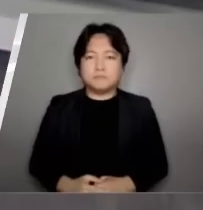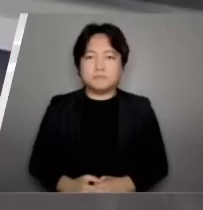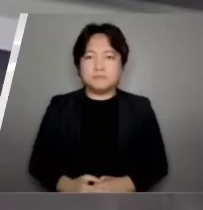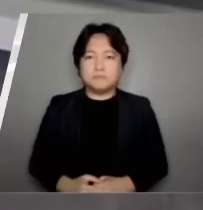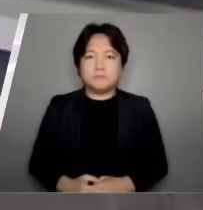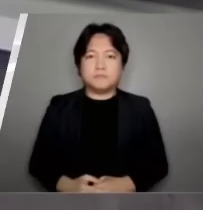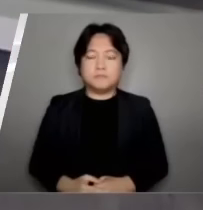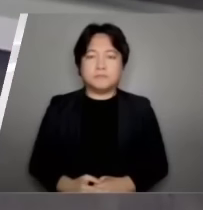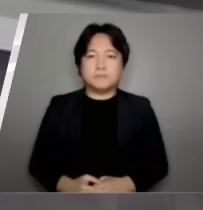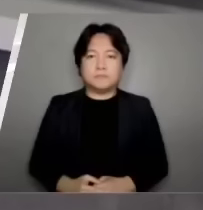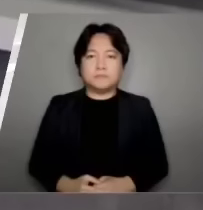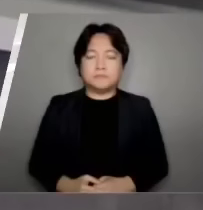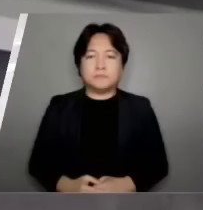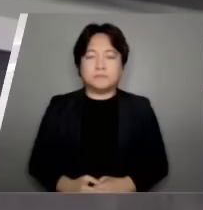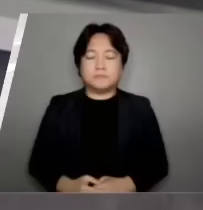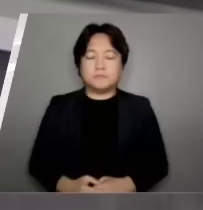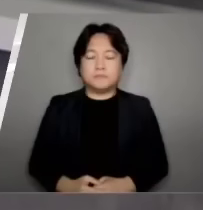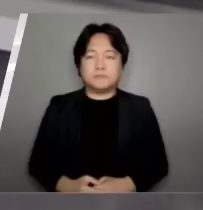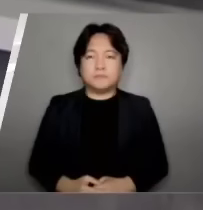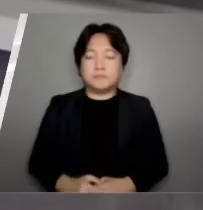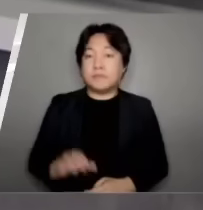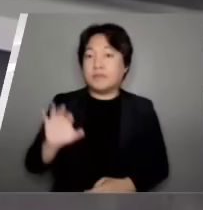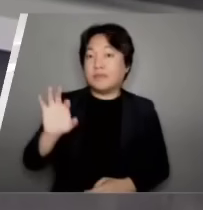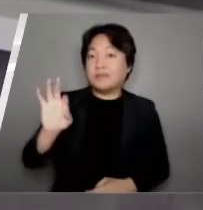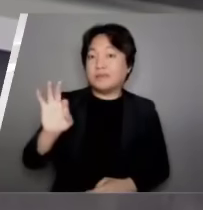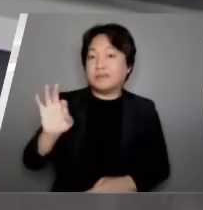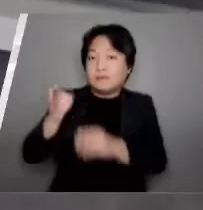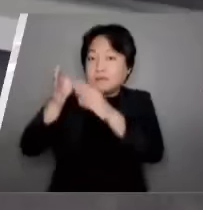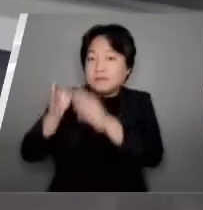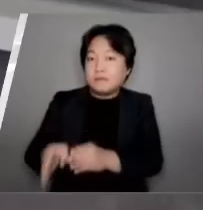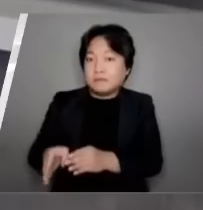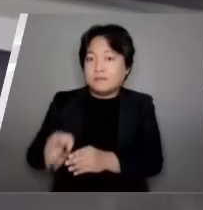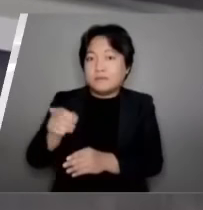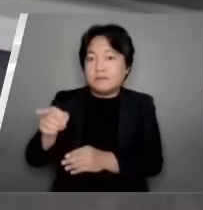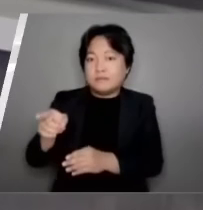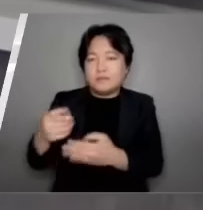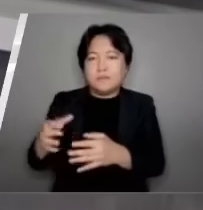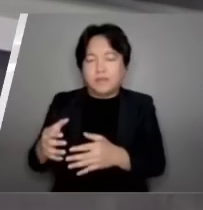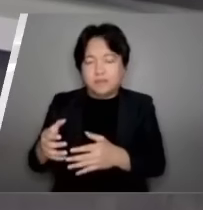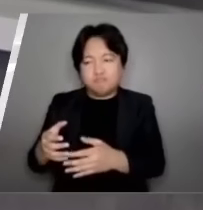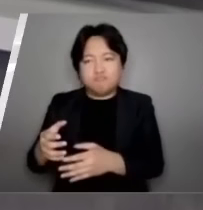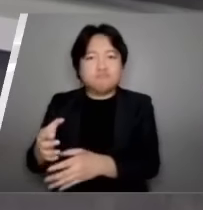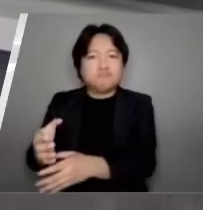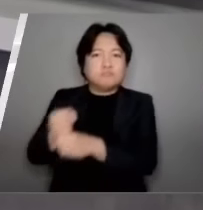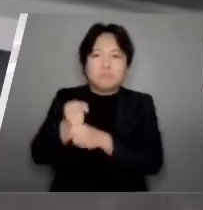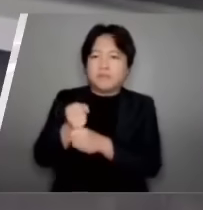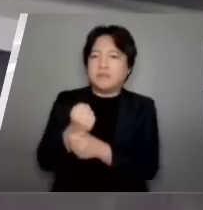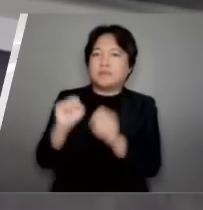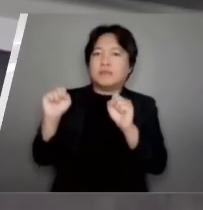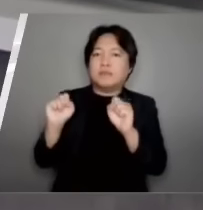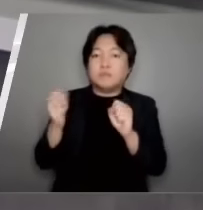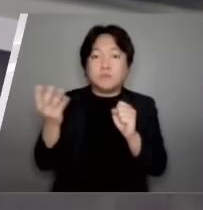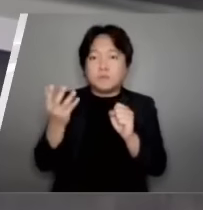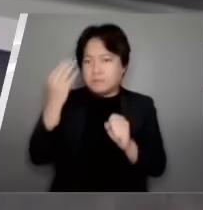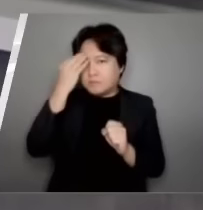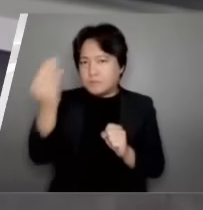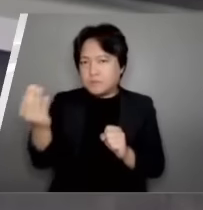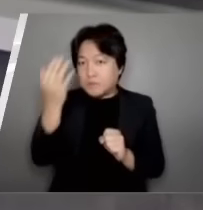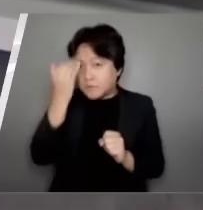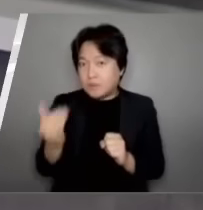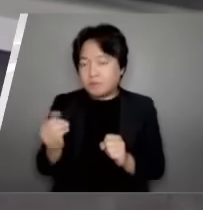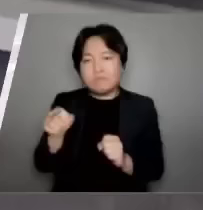Siyam na biktima umano ng iligal na bentahan ng kidney ang nasagip ng mga otoridad sa Bulacan. Tatlo naman ang arestado habang pinaghanap pa ang